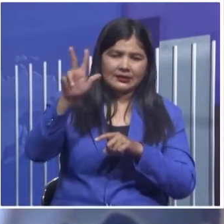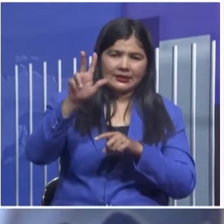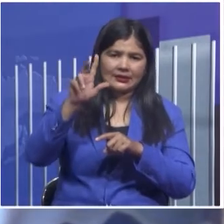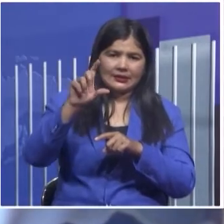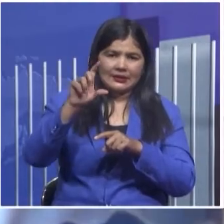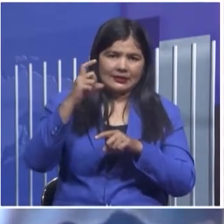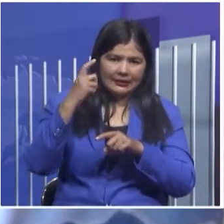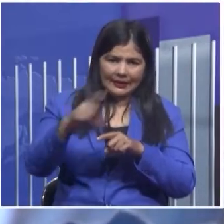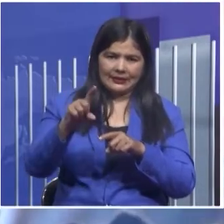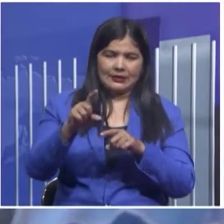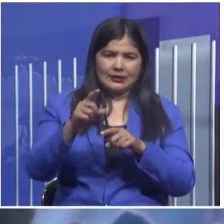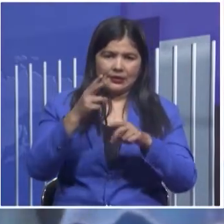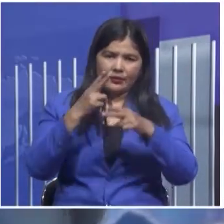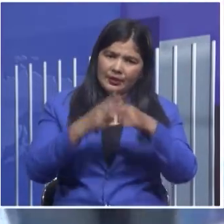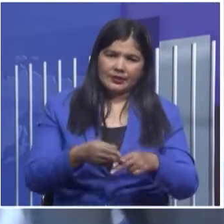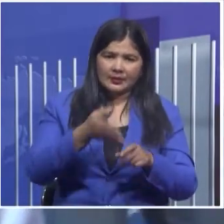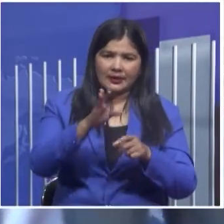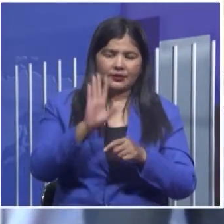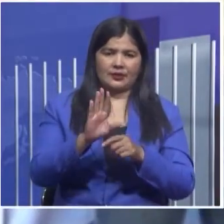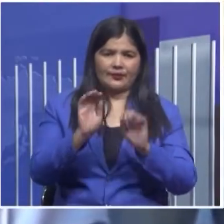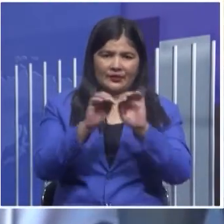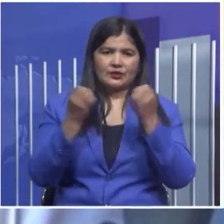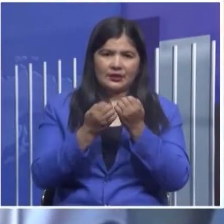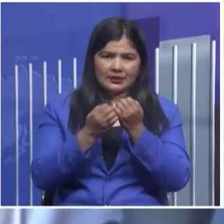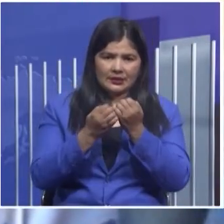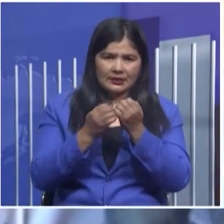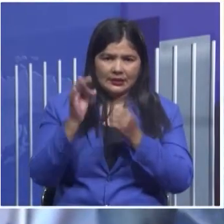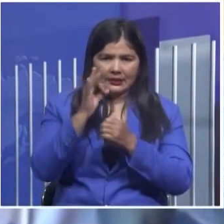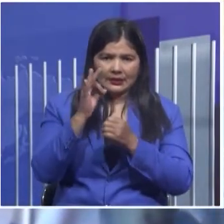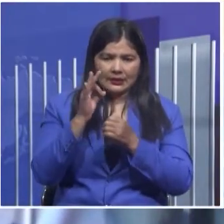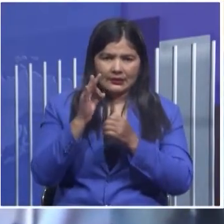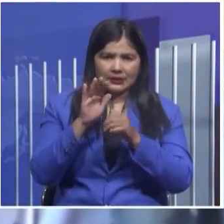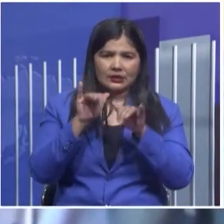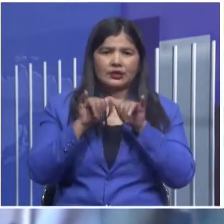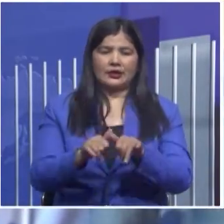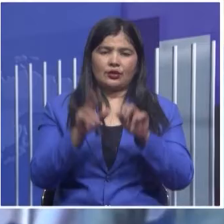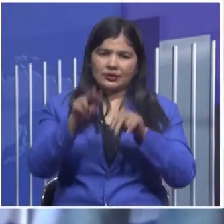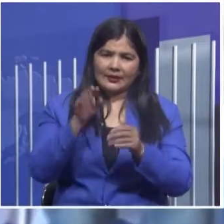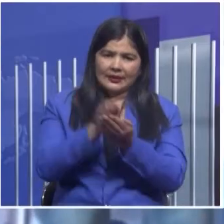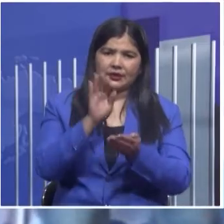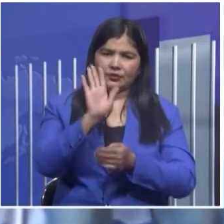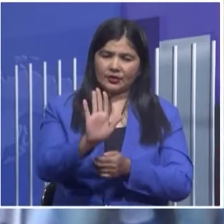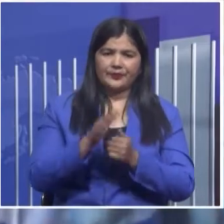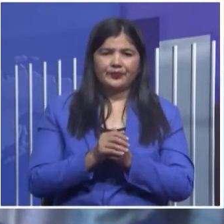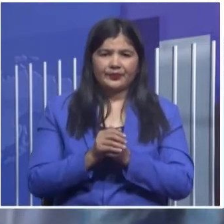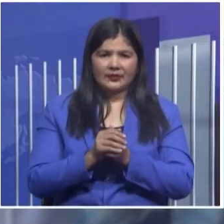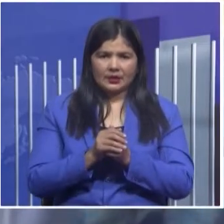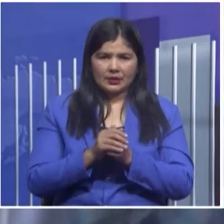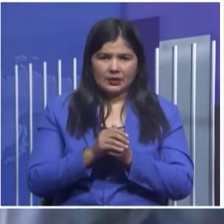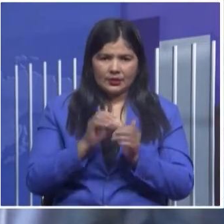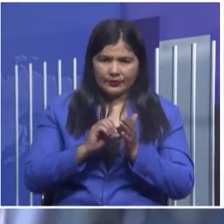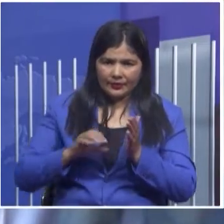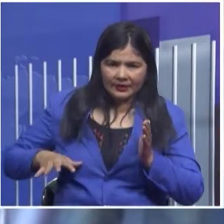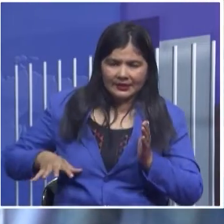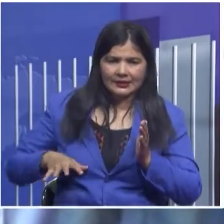छ। स्वास्थ्य संस्था तथा सुरक्षा निकायलाई पूर्ण सतर्कता तयारी अवस्थामा राखिएको छ। प्रदेशवासीहरूमा